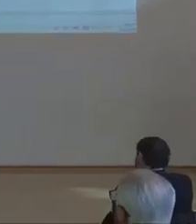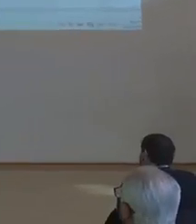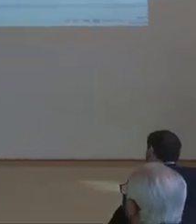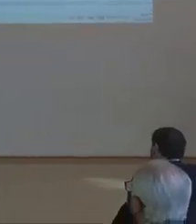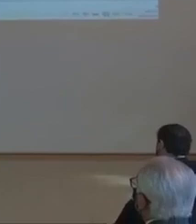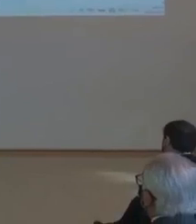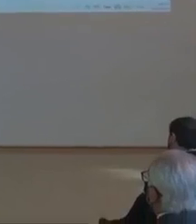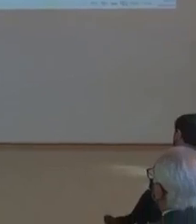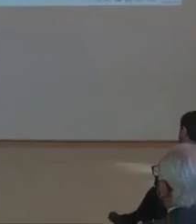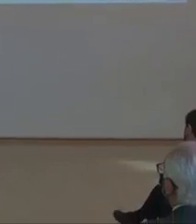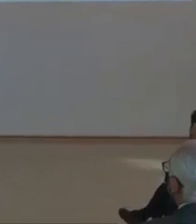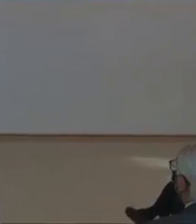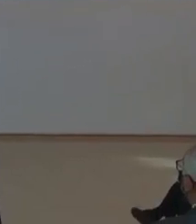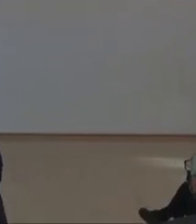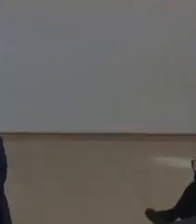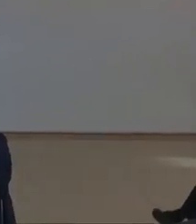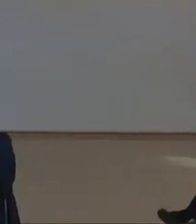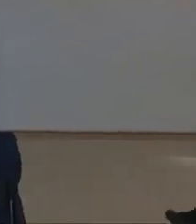Allora,